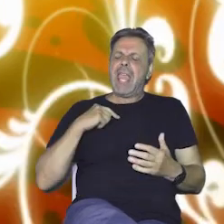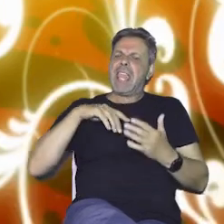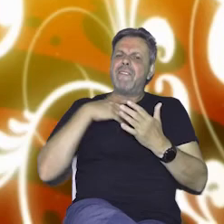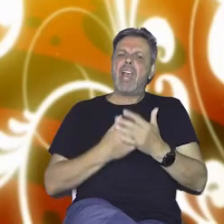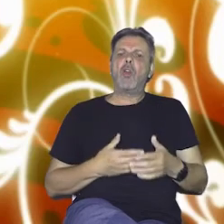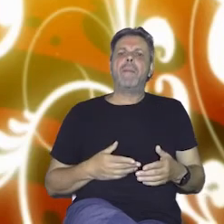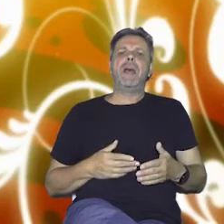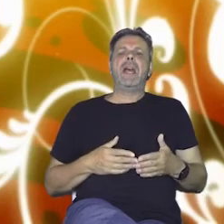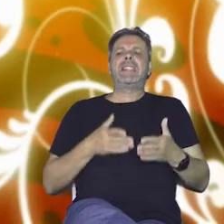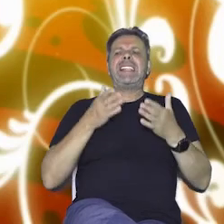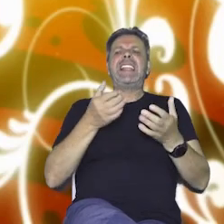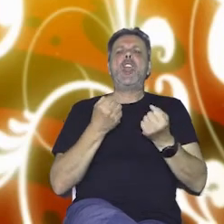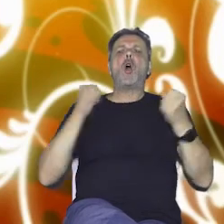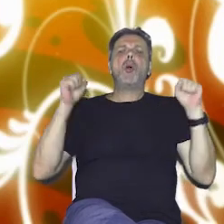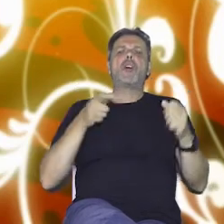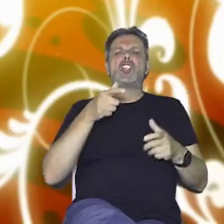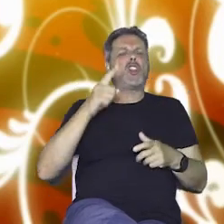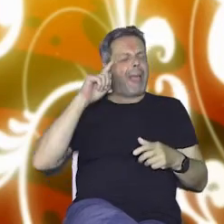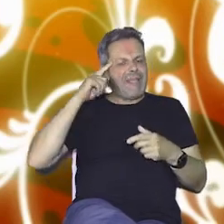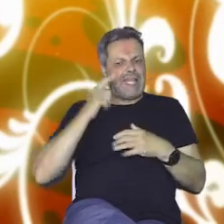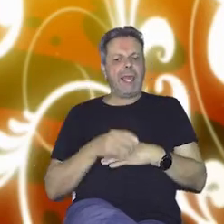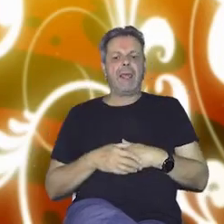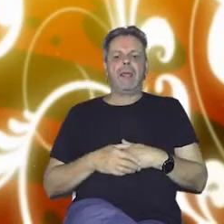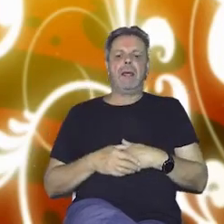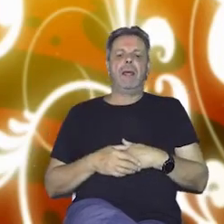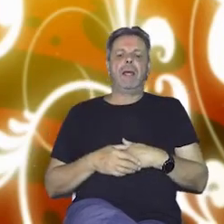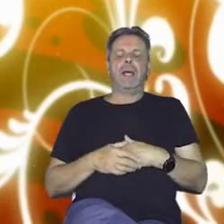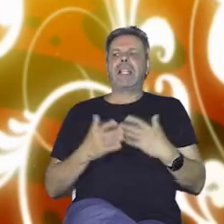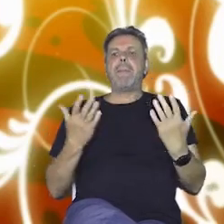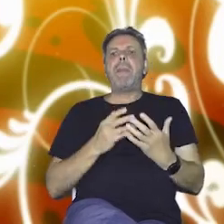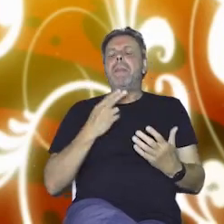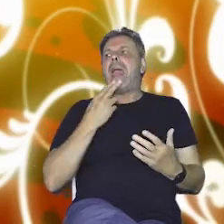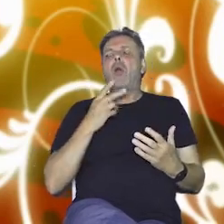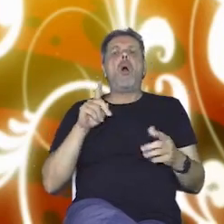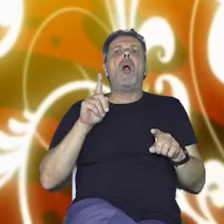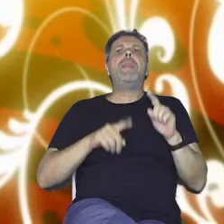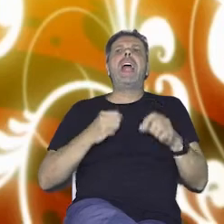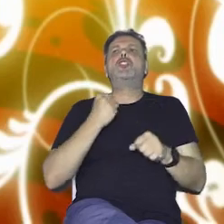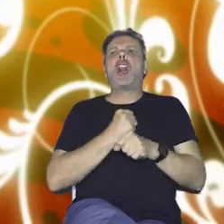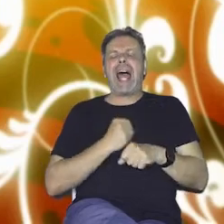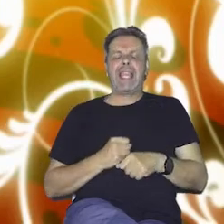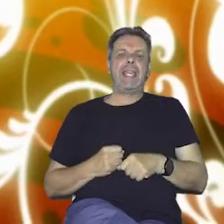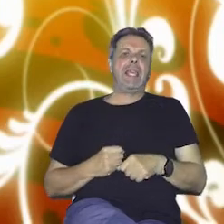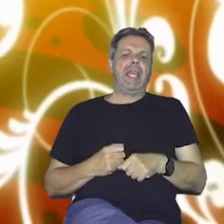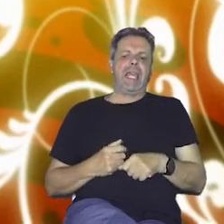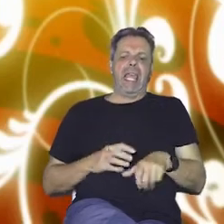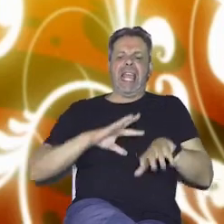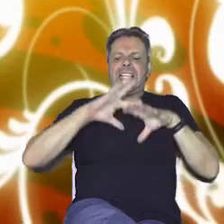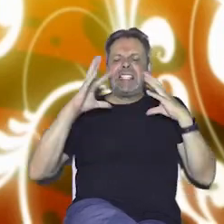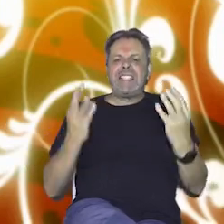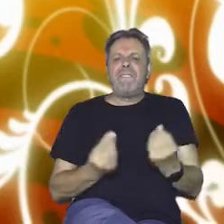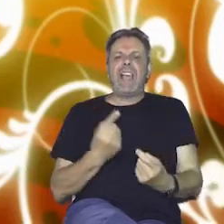ti isto se oslobađaš od te misli da nam neko nešto radi, da je to, sve se